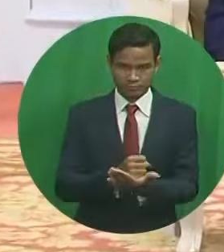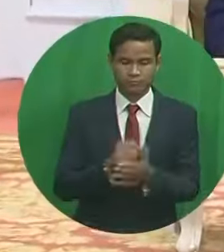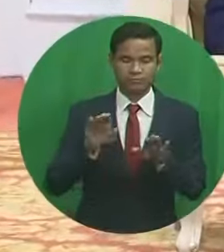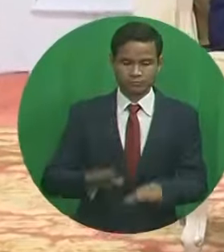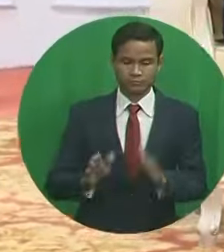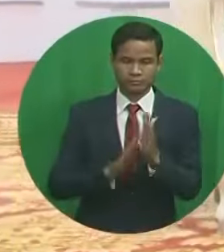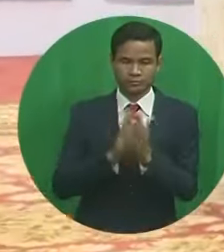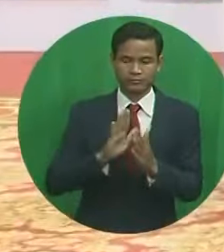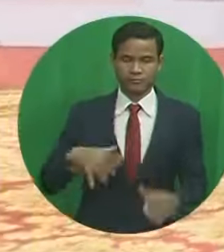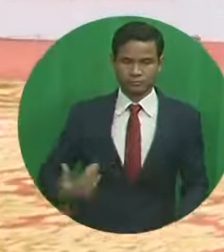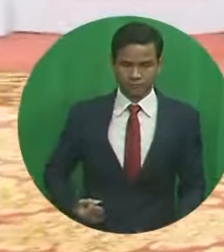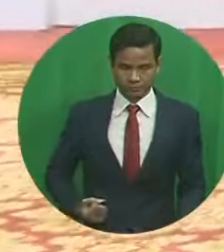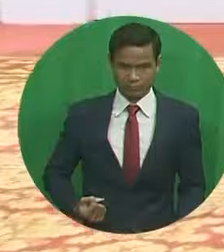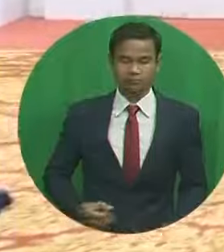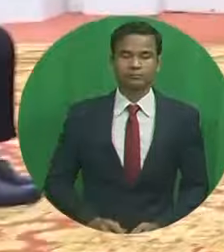រាជាណាចក្រកម្ពុជា